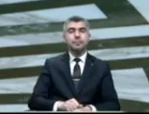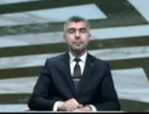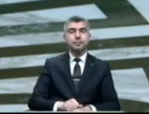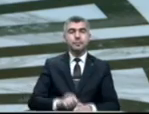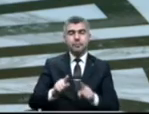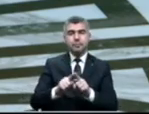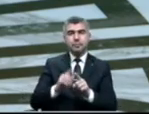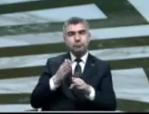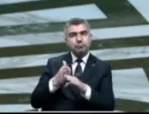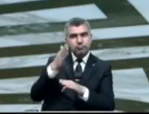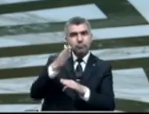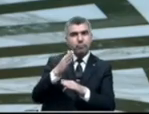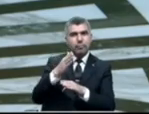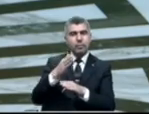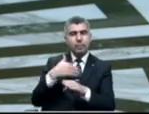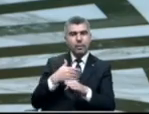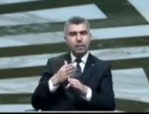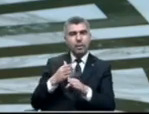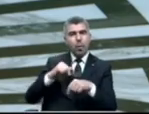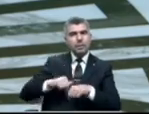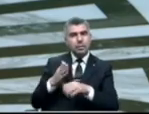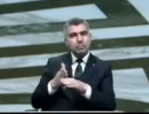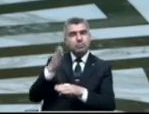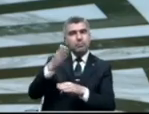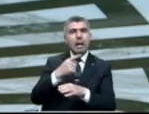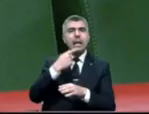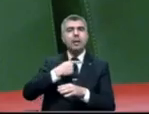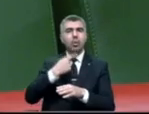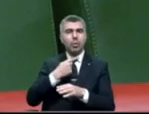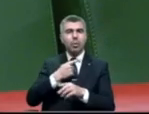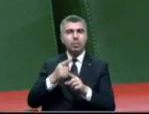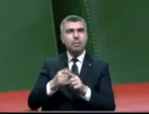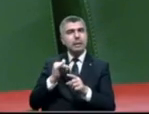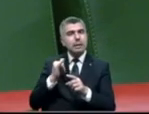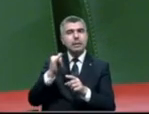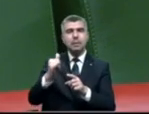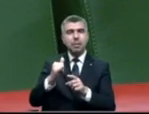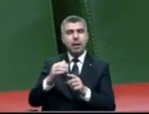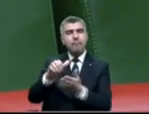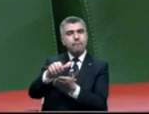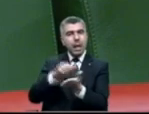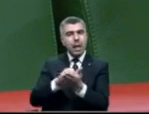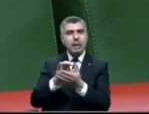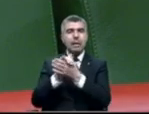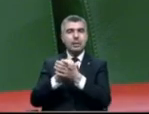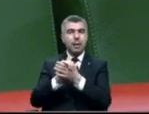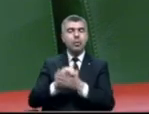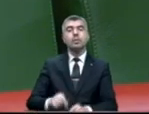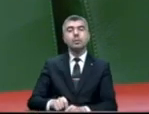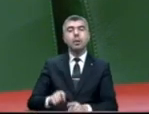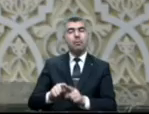كانت ديك الزيارة عندكم في الدريوش، كتستمر هاد المشاريع ديال الفلاحة التضامنية. وفي هاد الإطار